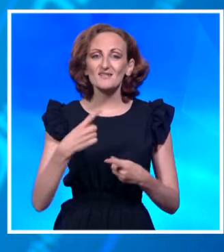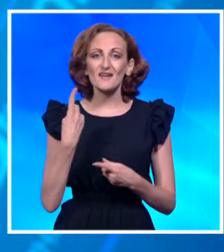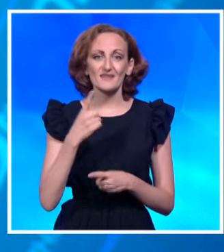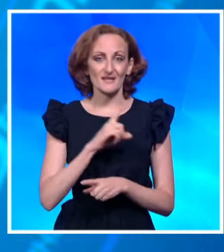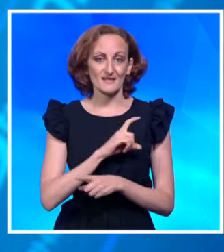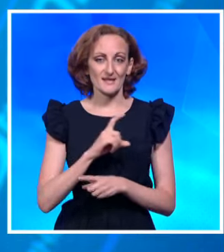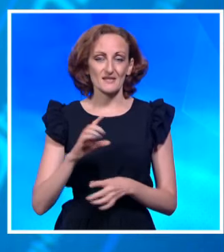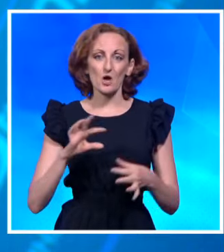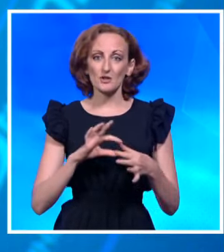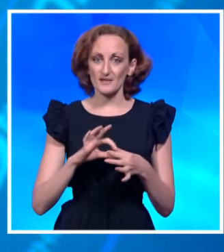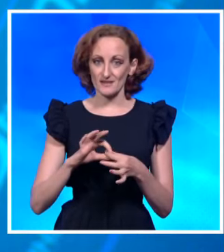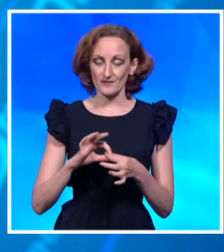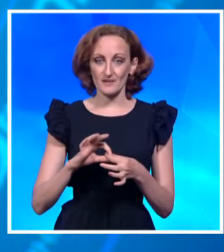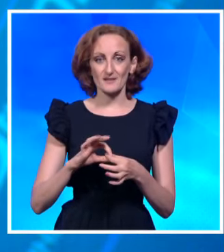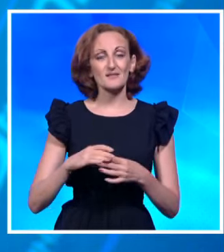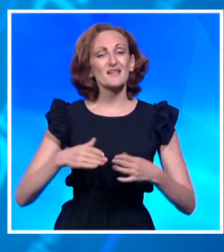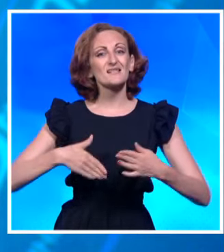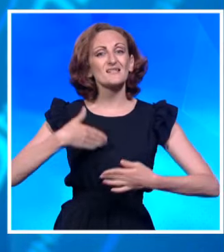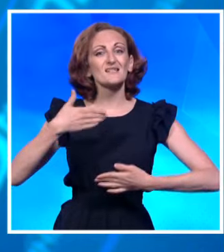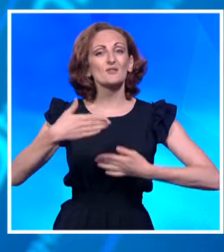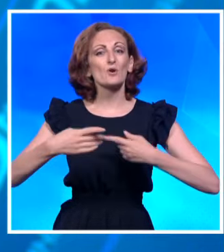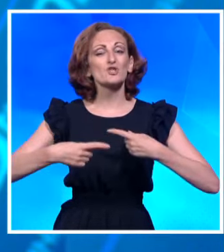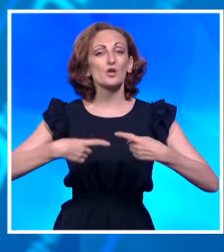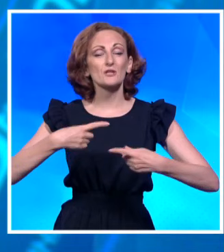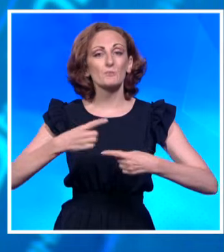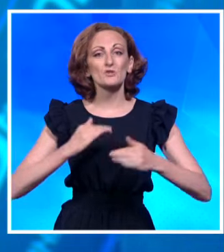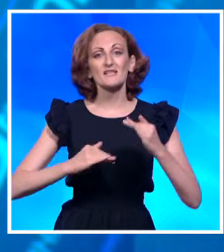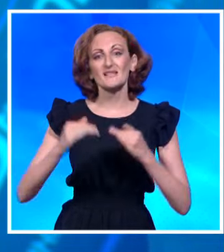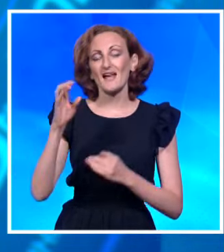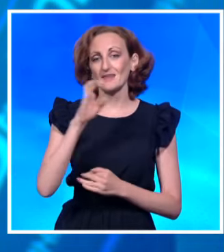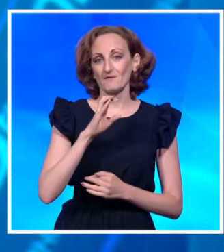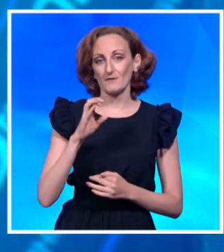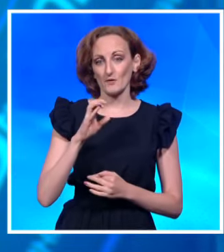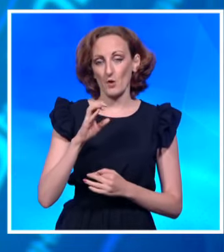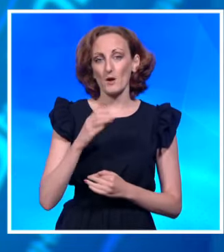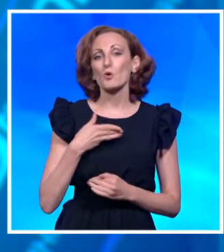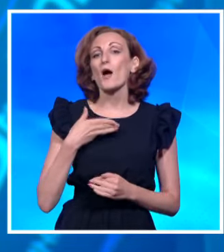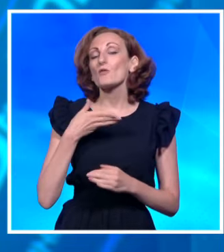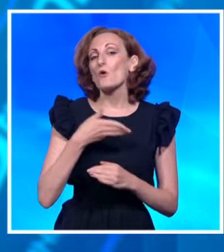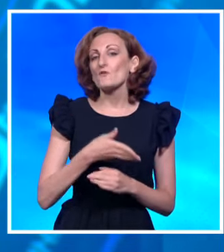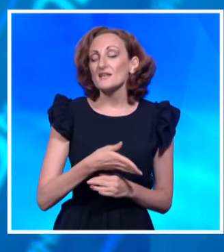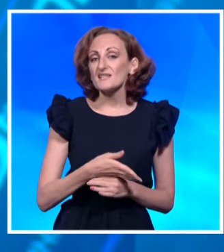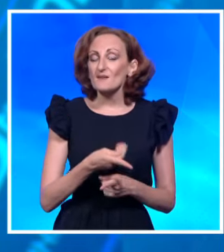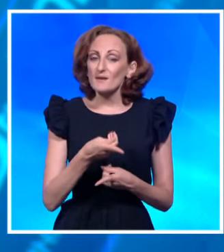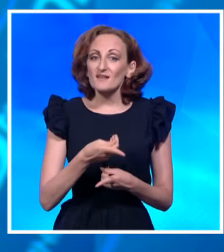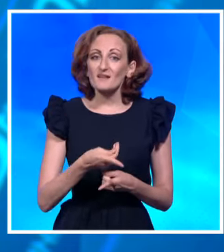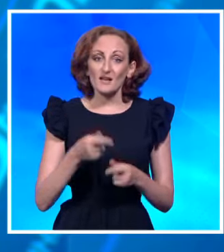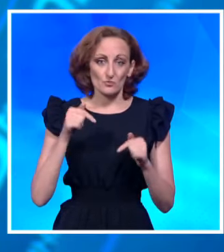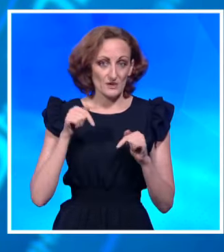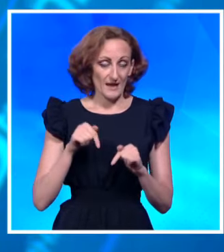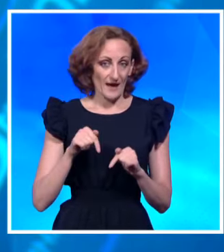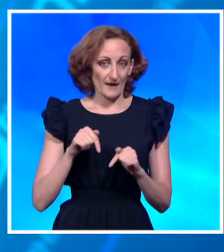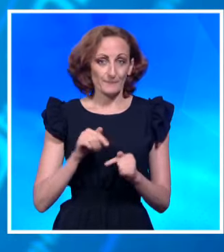е свързан с циркулационните процеси над Европа. Когато попадаме в такъв баричен и термичен гребен, какъвто се реализира